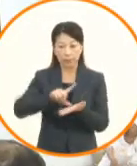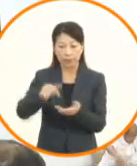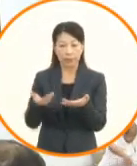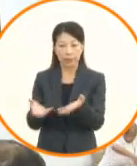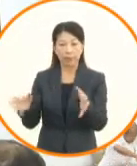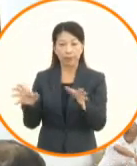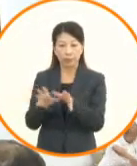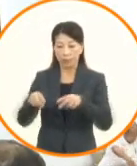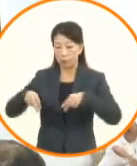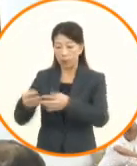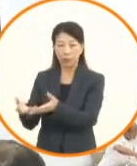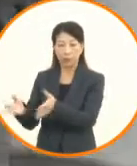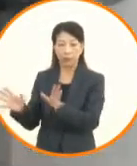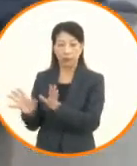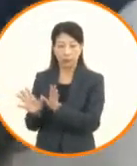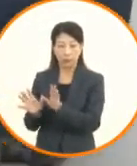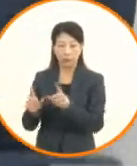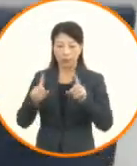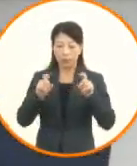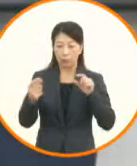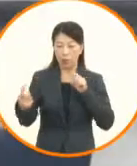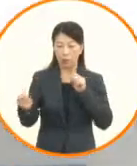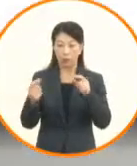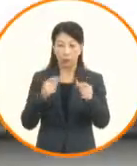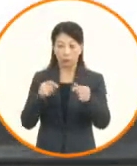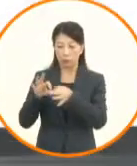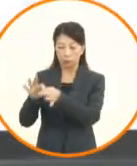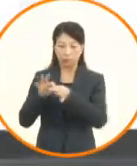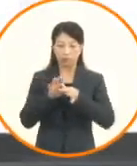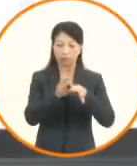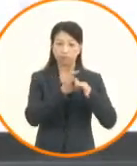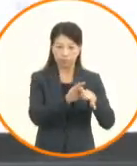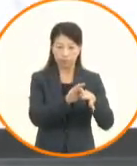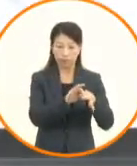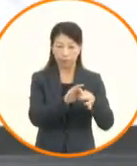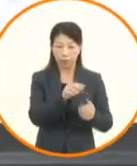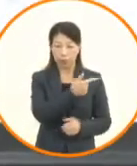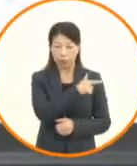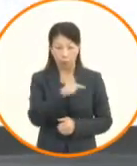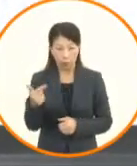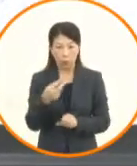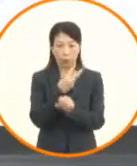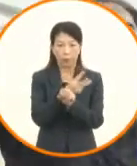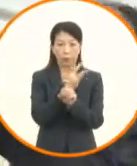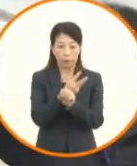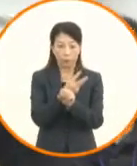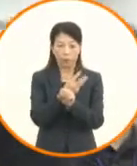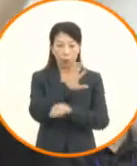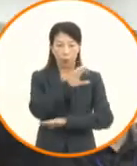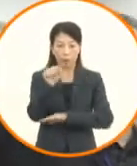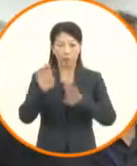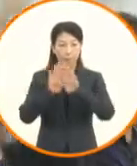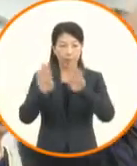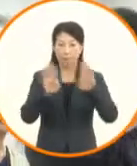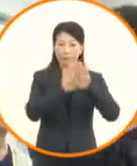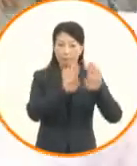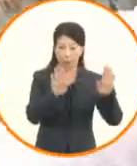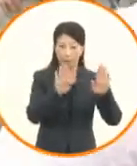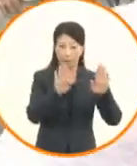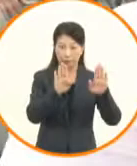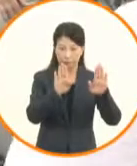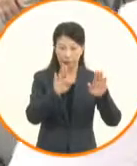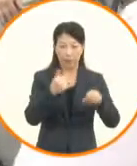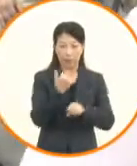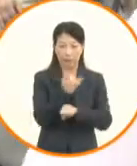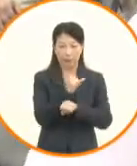団体、ボランティア団体が名古屋大学と連携し、防災についての研修や講座を開催して防災